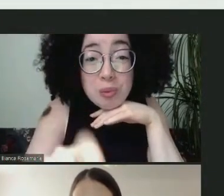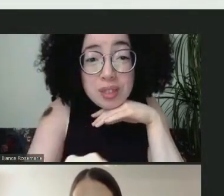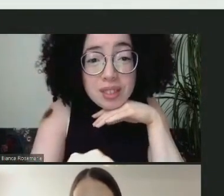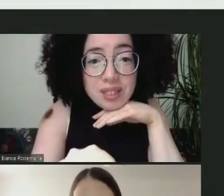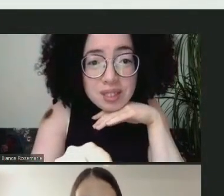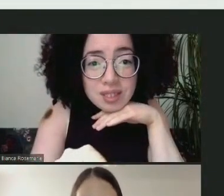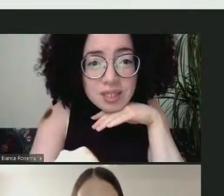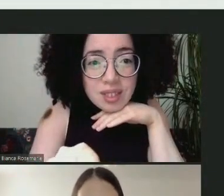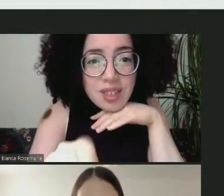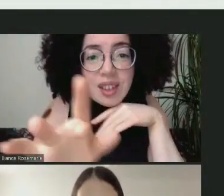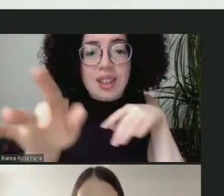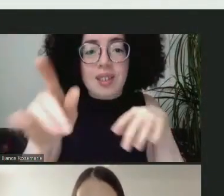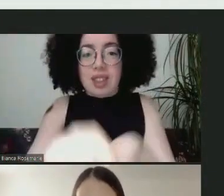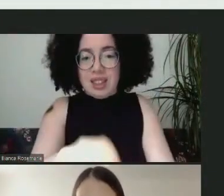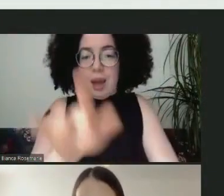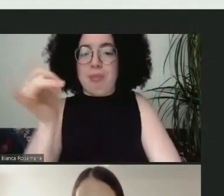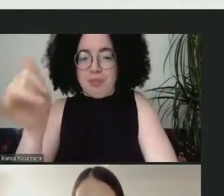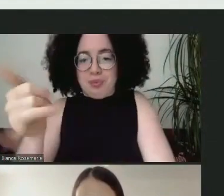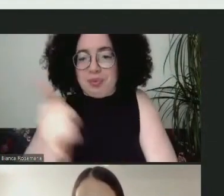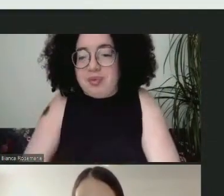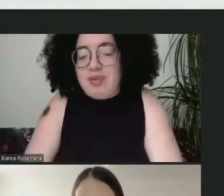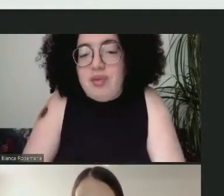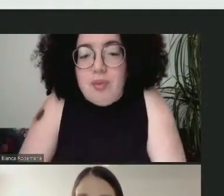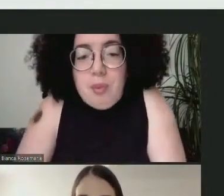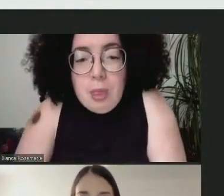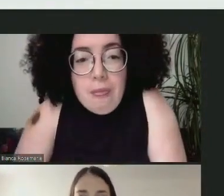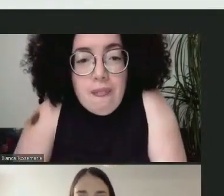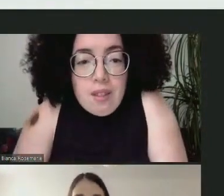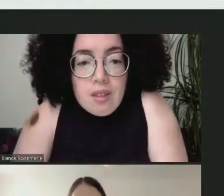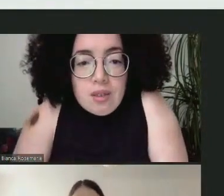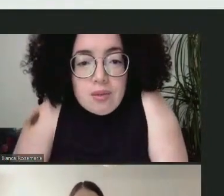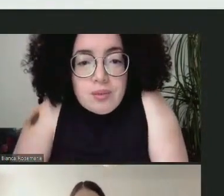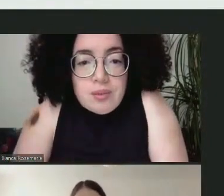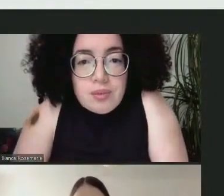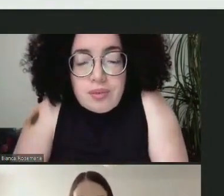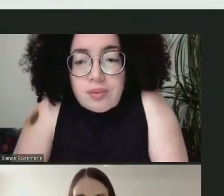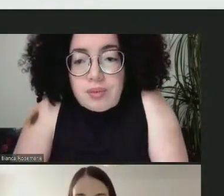Stopp. Oh, ist sie nach oben? Das? Ja.